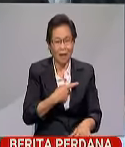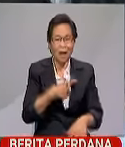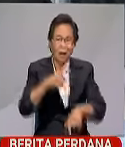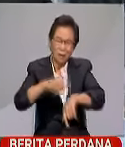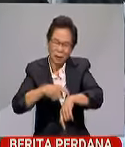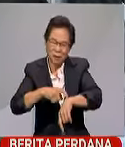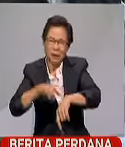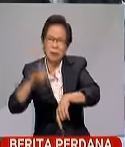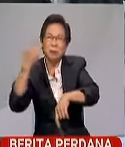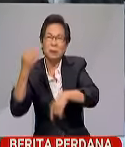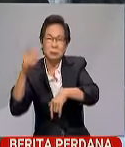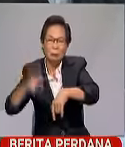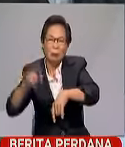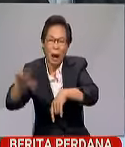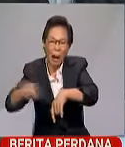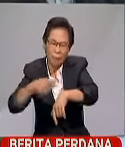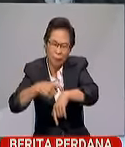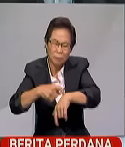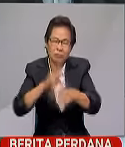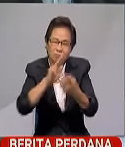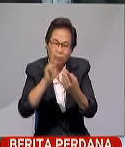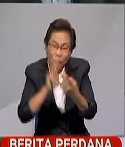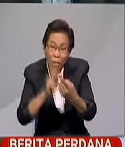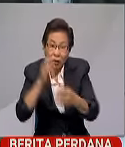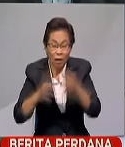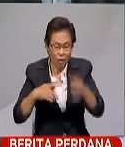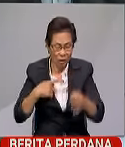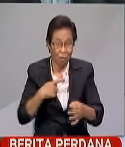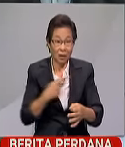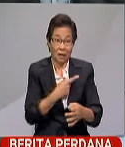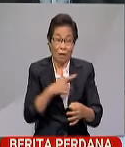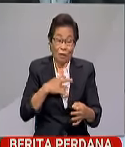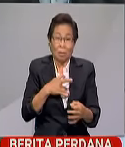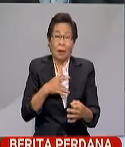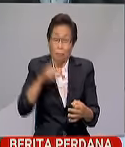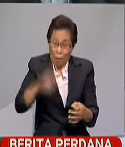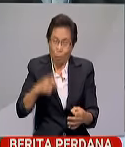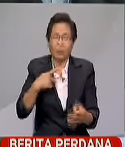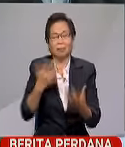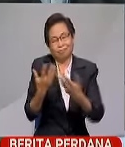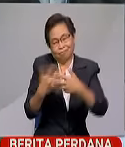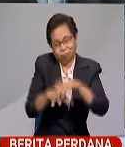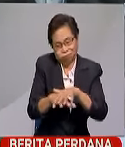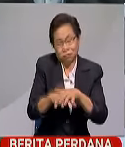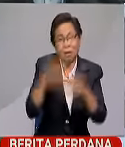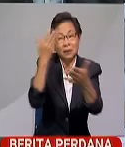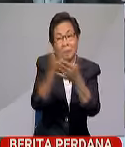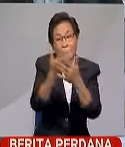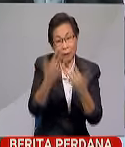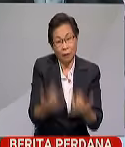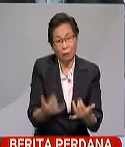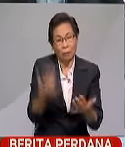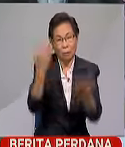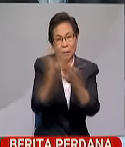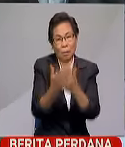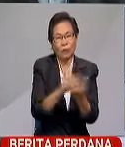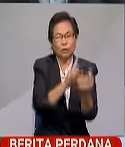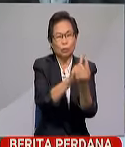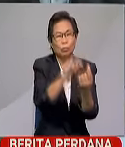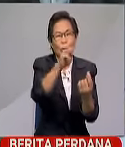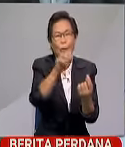masa, orang kata yang sesuai. Kalau kita rasa perlu, kita akan berkolaborasi lah. Setakat ini memang dah jumpa Mawi